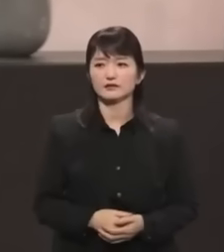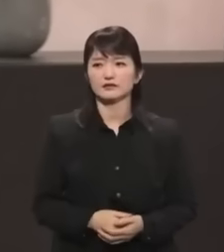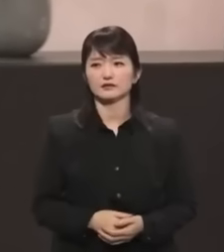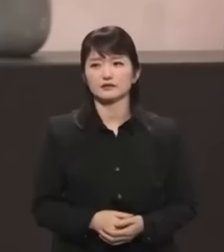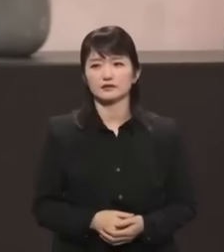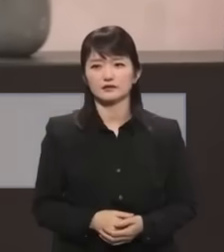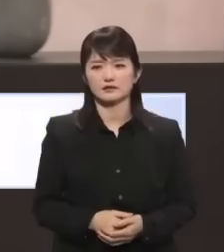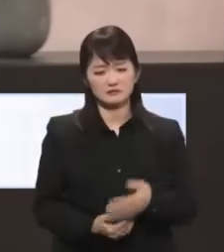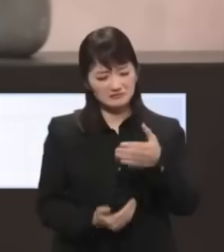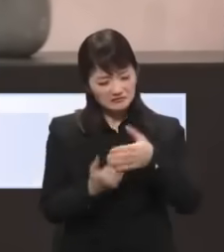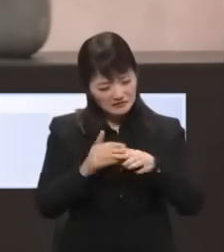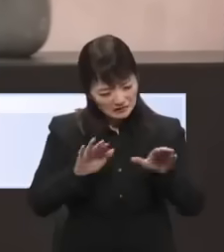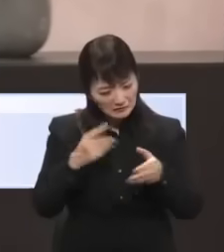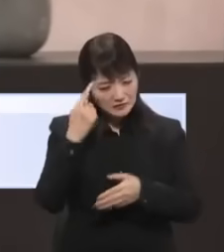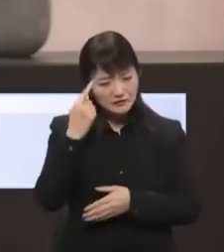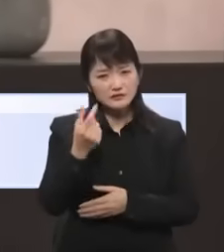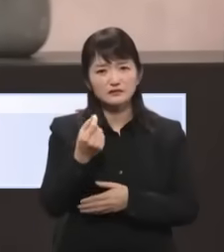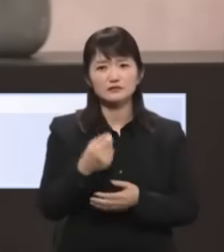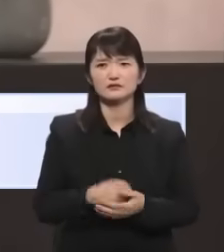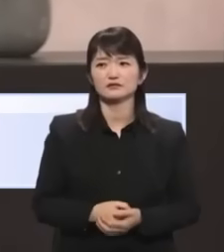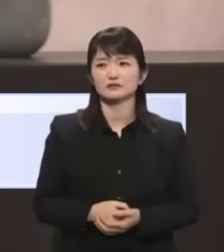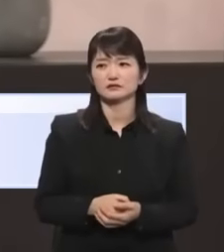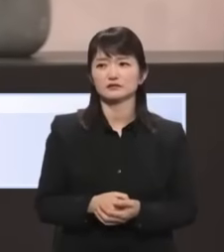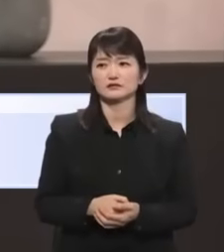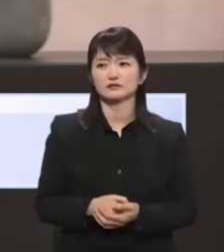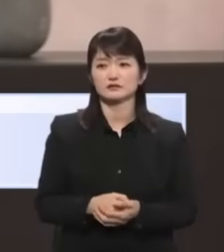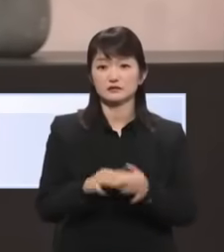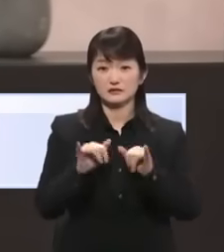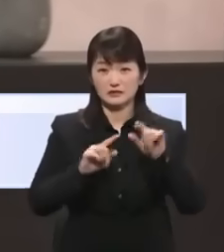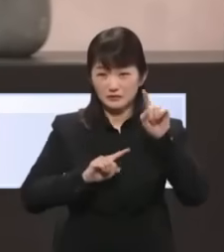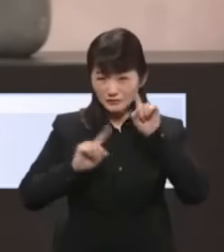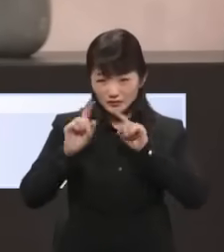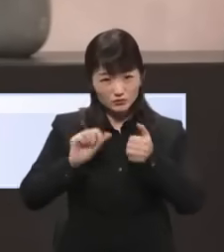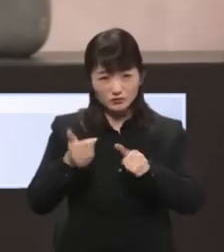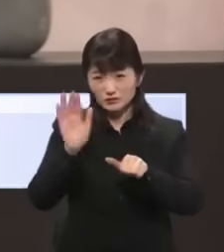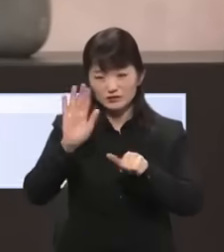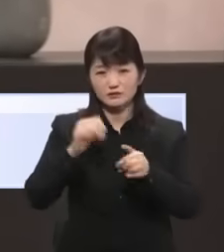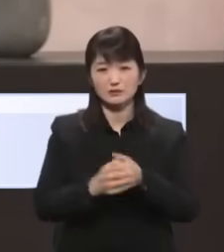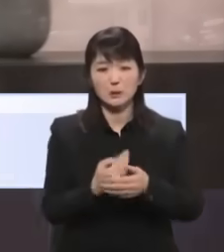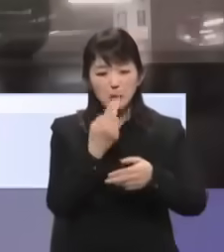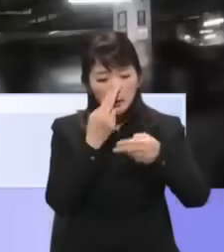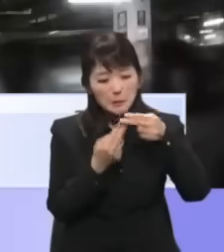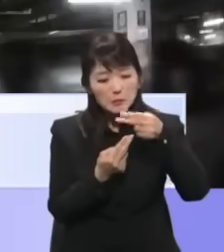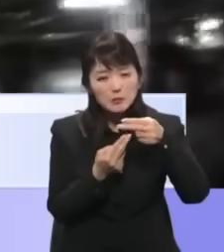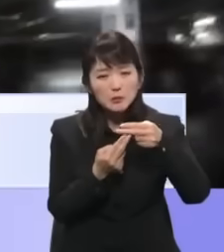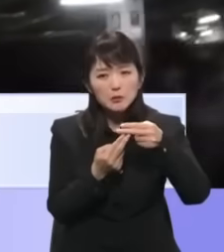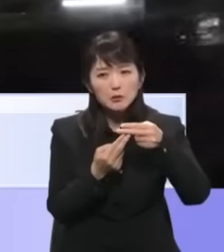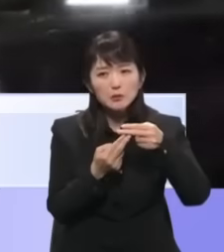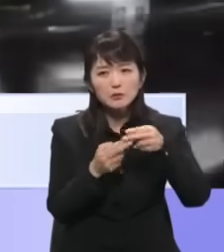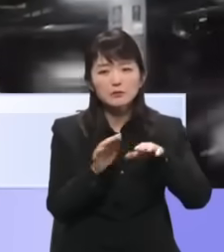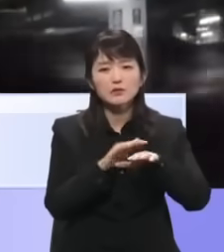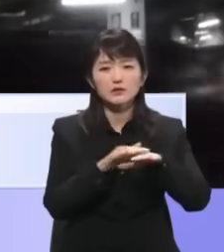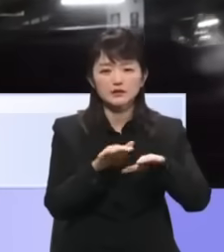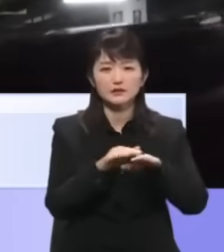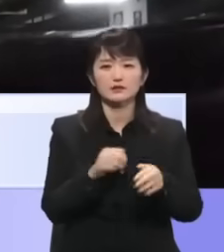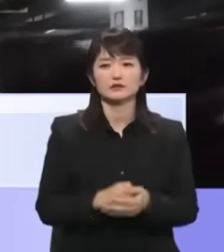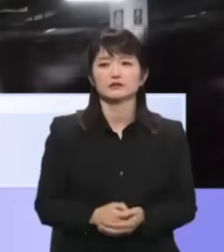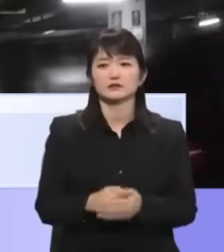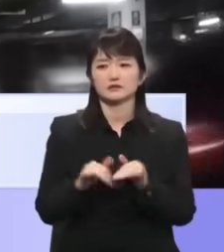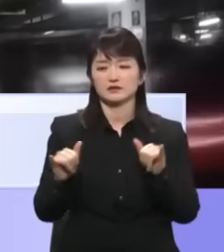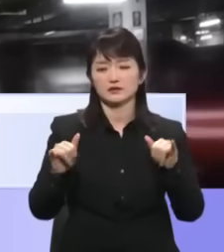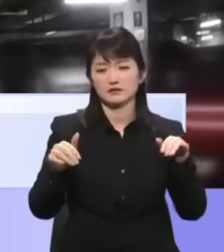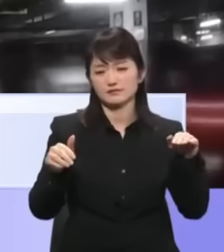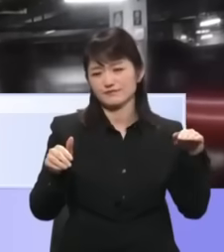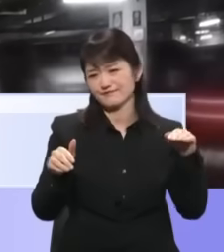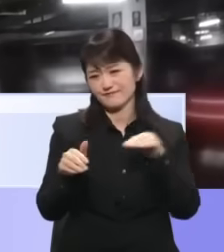거 같습니다 고는 아니에요 보면 대인 고는 지금 없었기 때문에